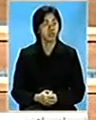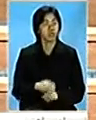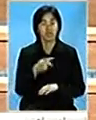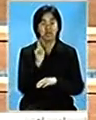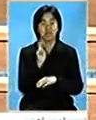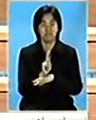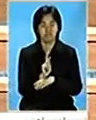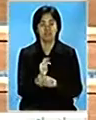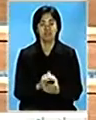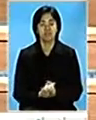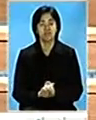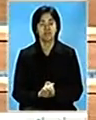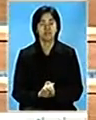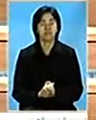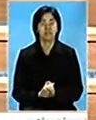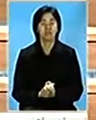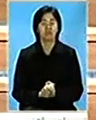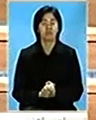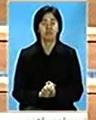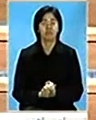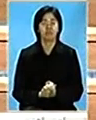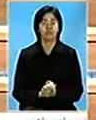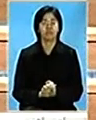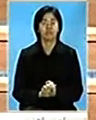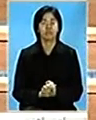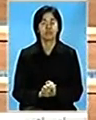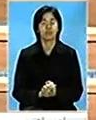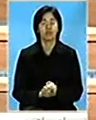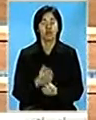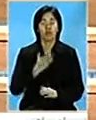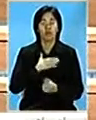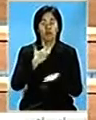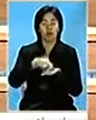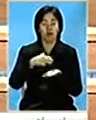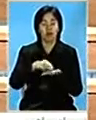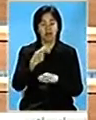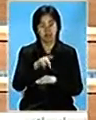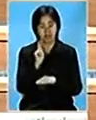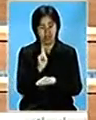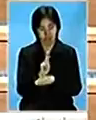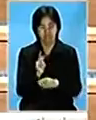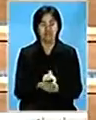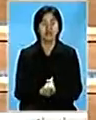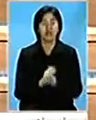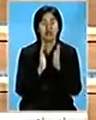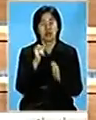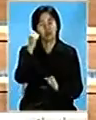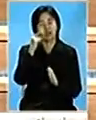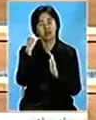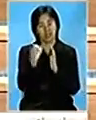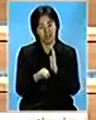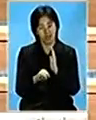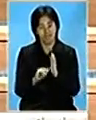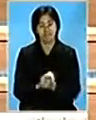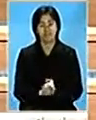เคารพนอกจากนี้ผมอยากกล่าวเรียนท่านประธานว่ายังมีการเข้าใจผิดต่อ